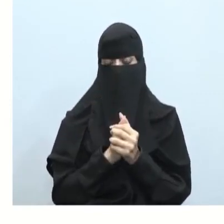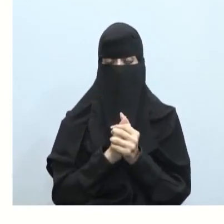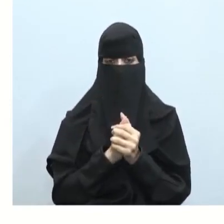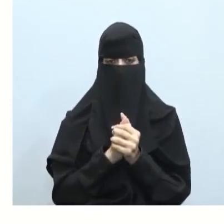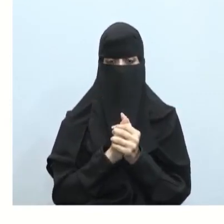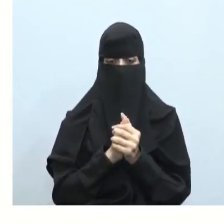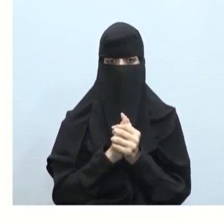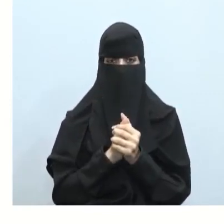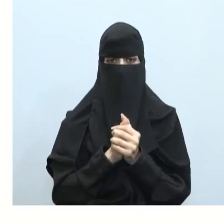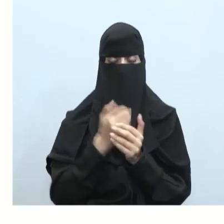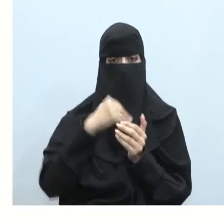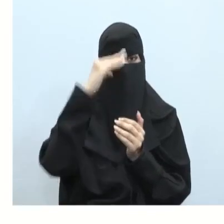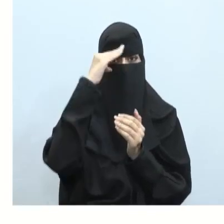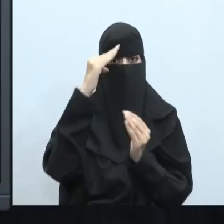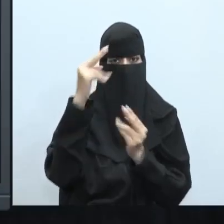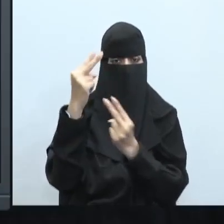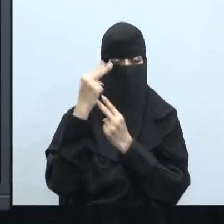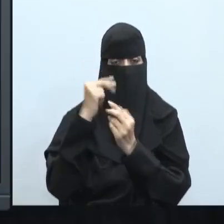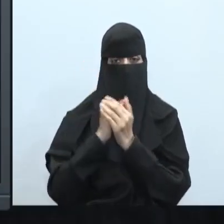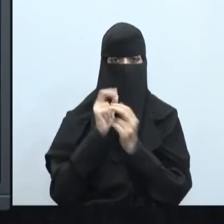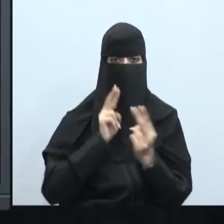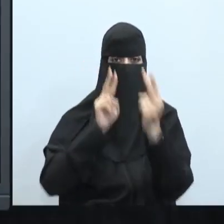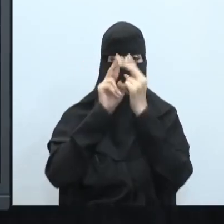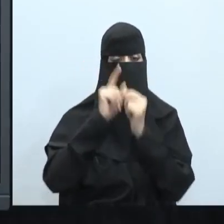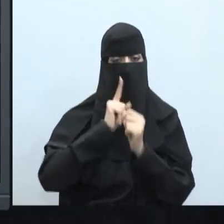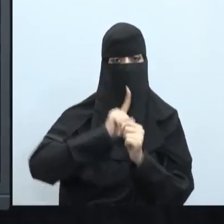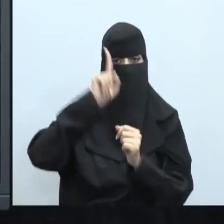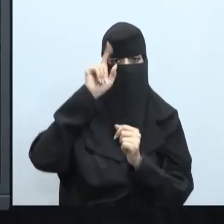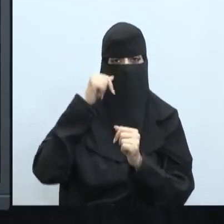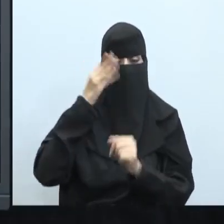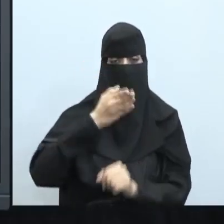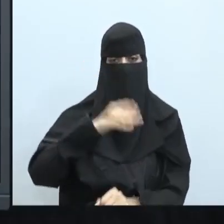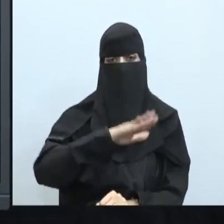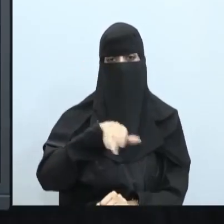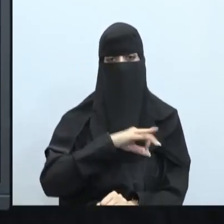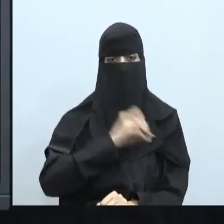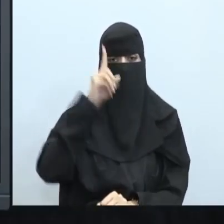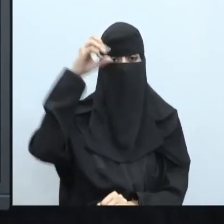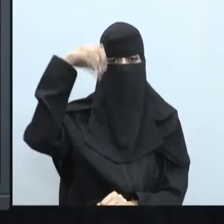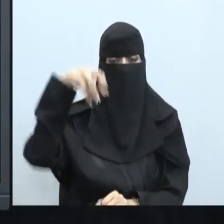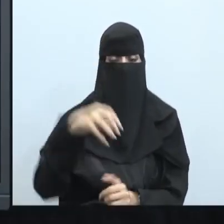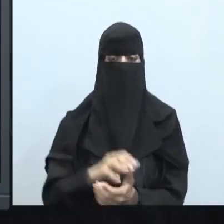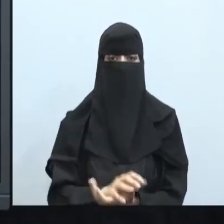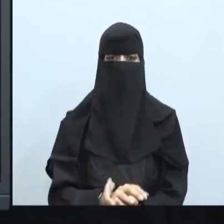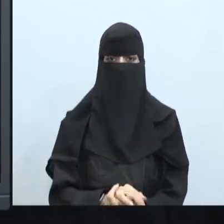والمترجم شكرا لكم على حسن المتابعه ونلتقيكم في الدرس القادم باذن الله والسلام عليكم ورحمه الله وبركاته